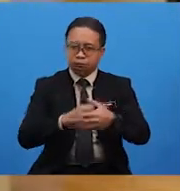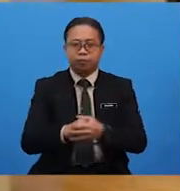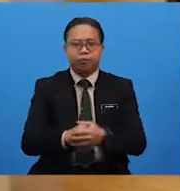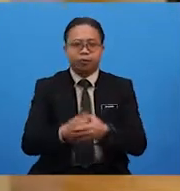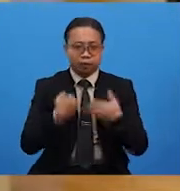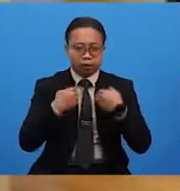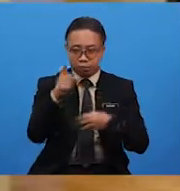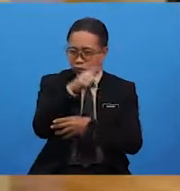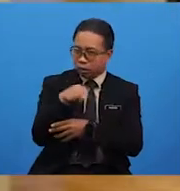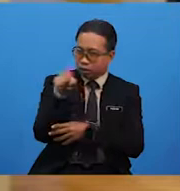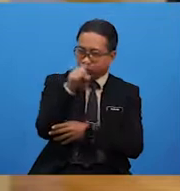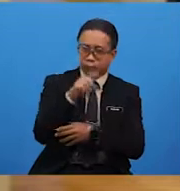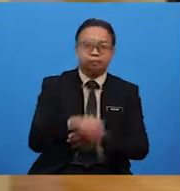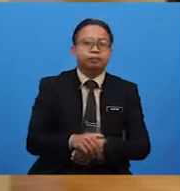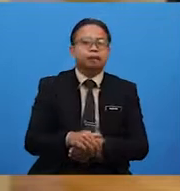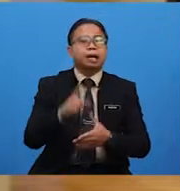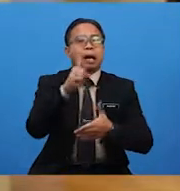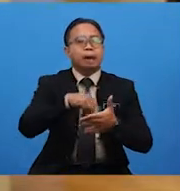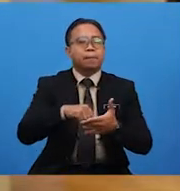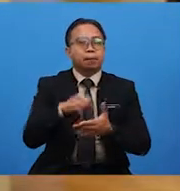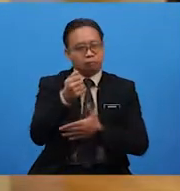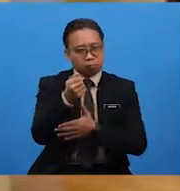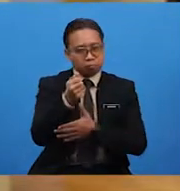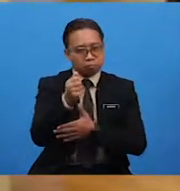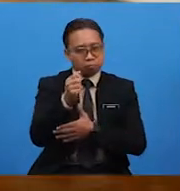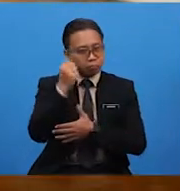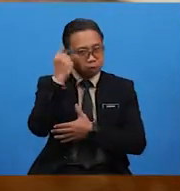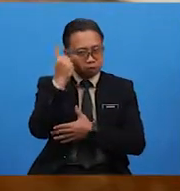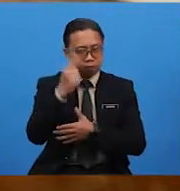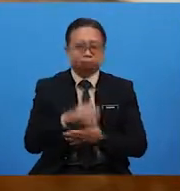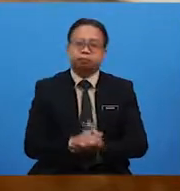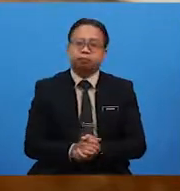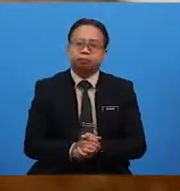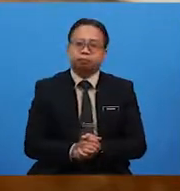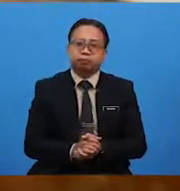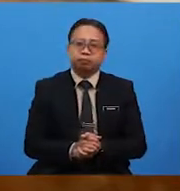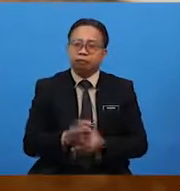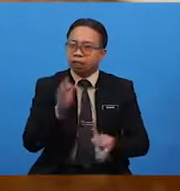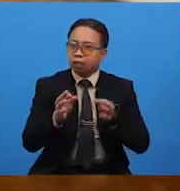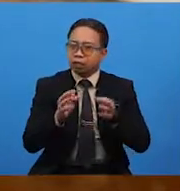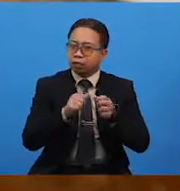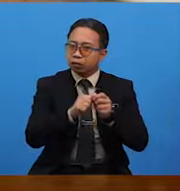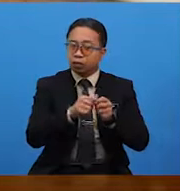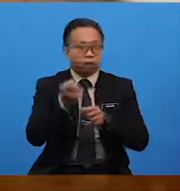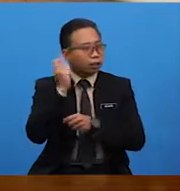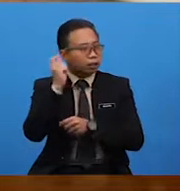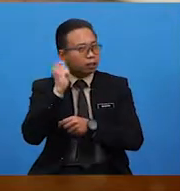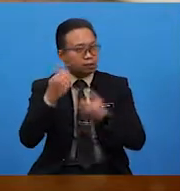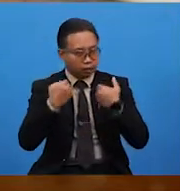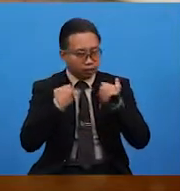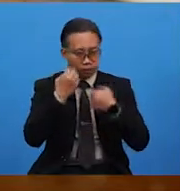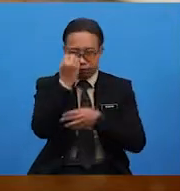ada bulat dan sebagainya Iya apa ya agaknya one paham tentang akhiran-i maylash mudah Kalau ikut kain penjelasan tadi